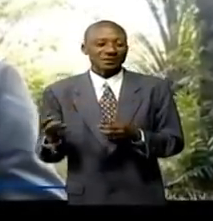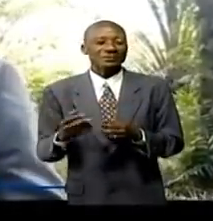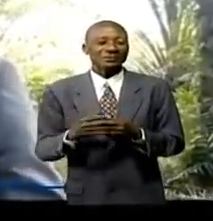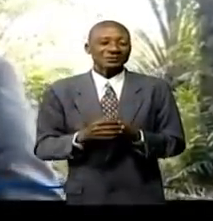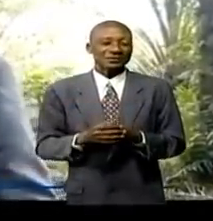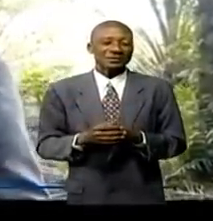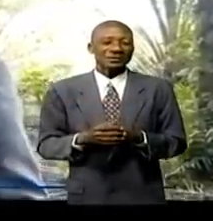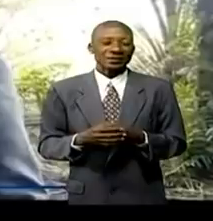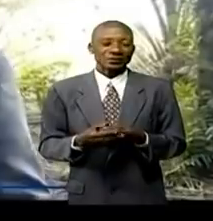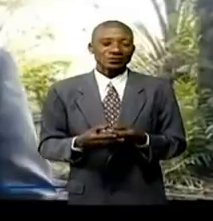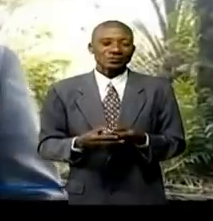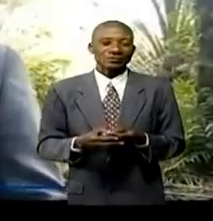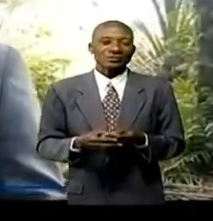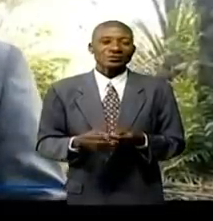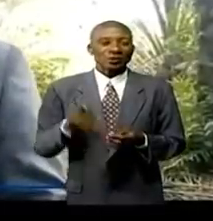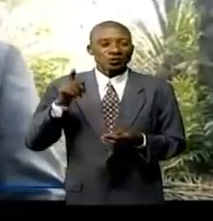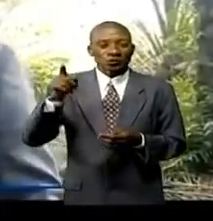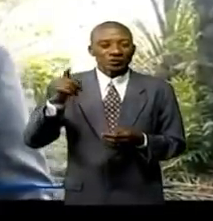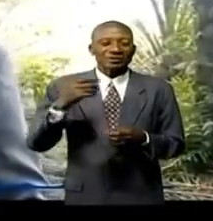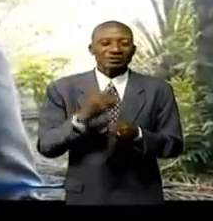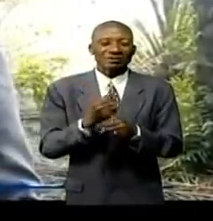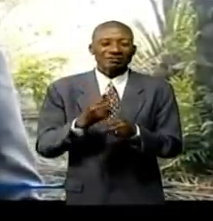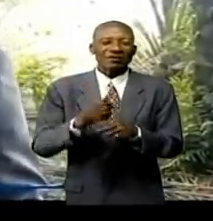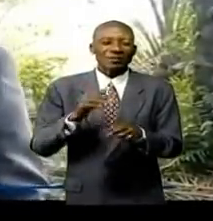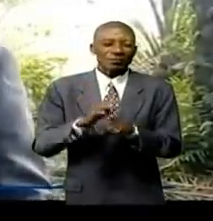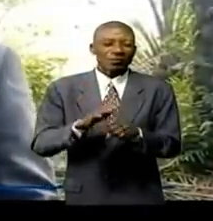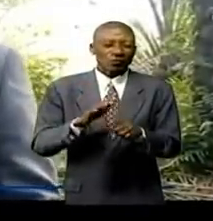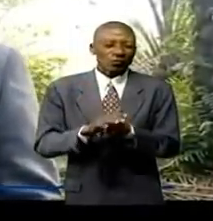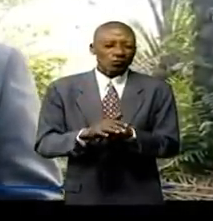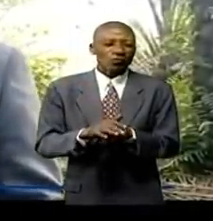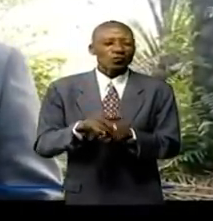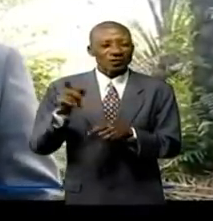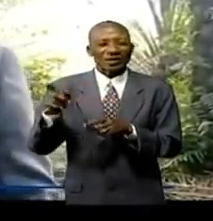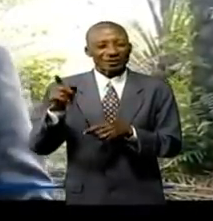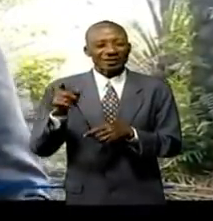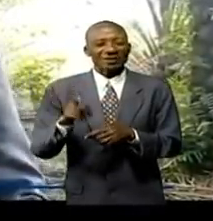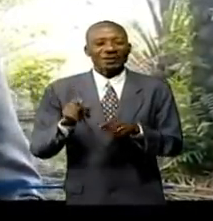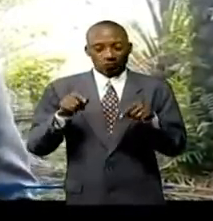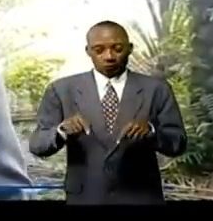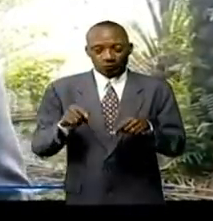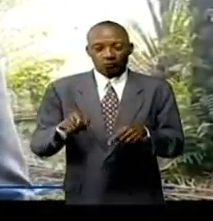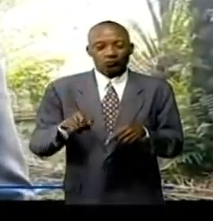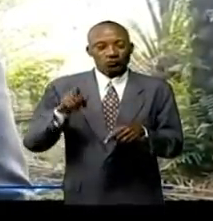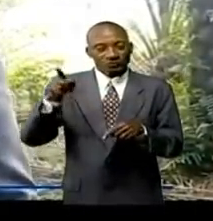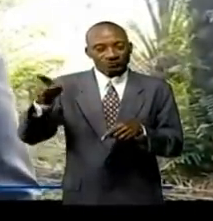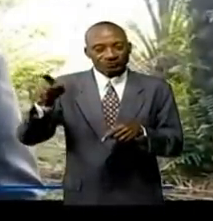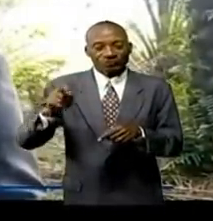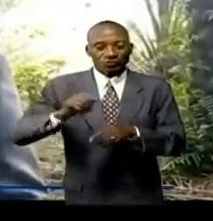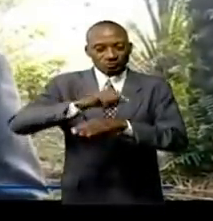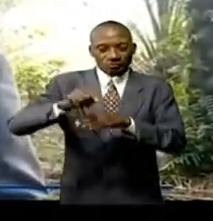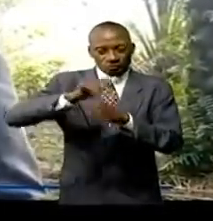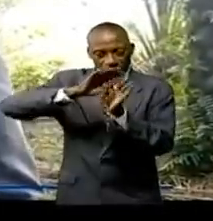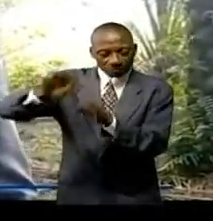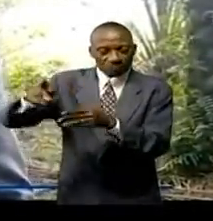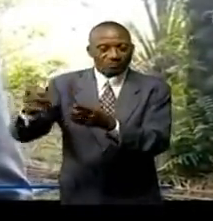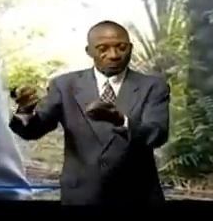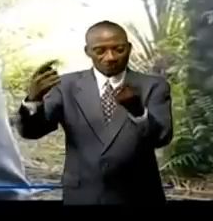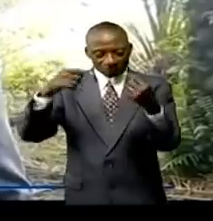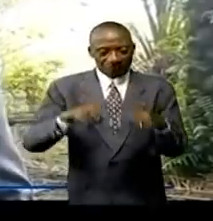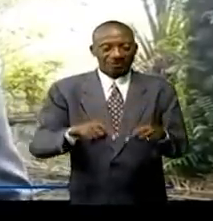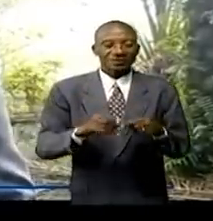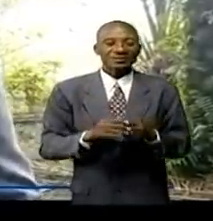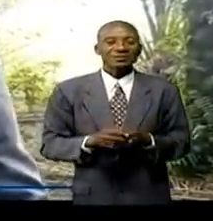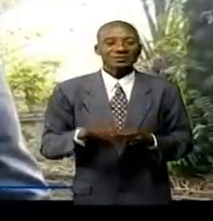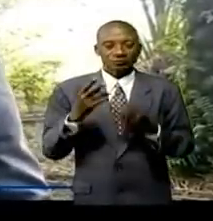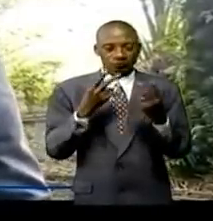par rapport à tout ce qu'il a comme urgence. Comme on dit, mieux vaut tard que jamais. Je ne suppose pas qu'aujourd'hui, c'est tard, mais c'est le moment opportun. Et surtout que ça